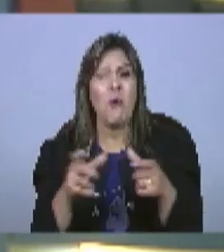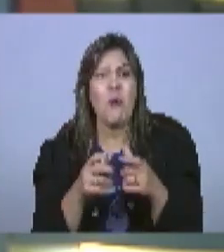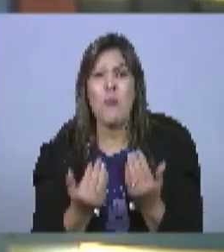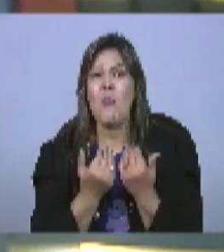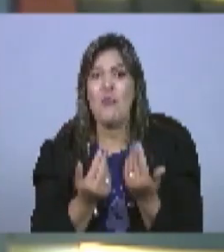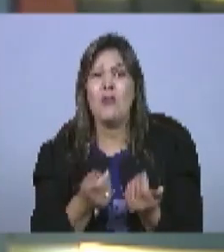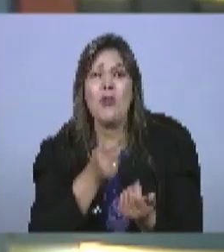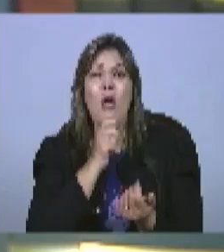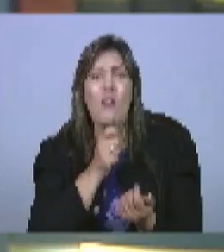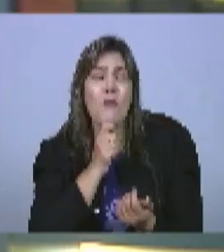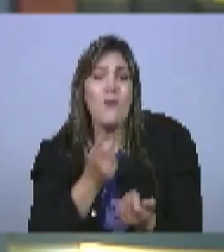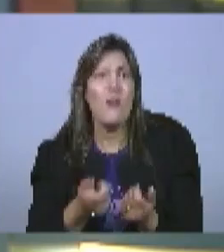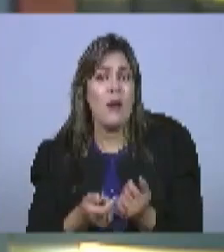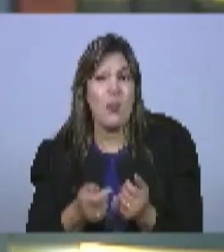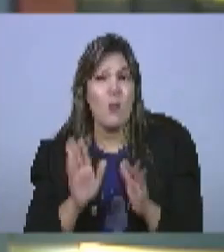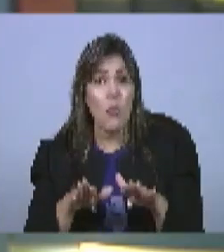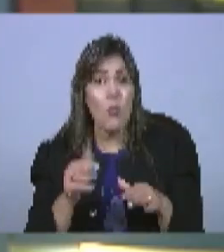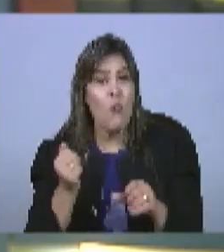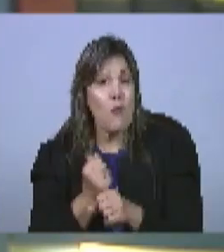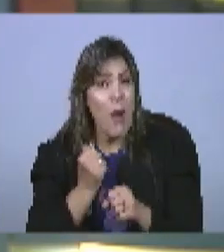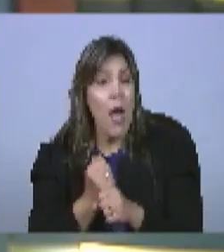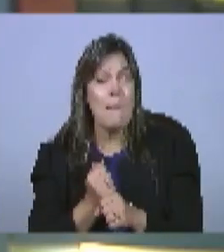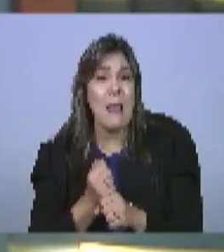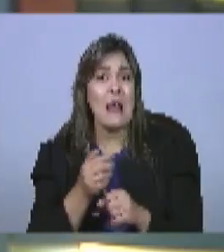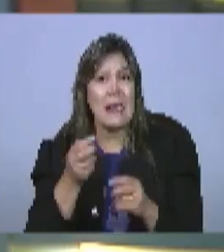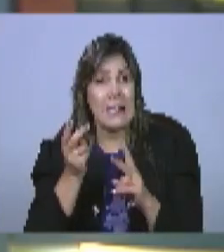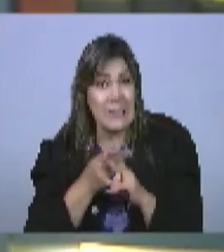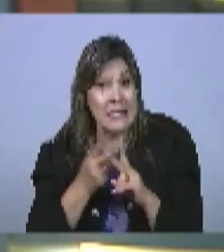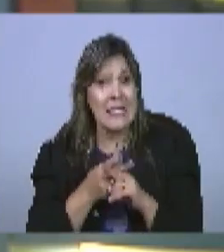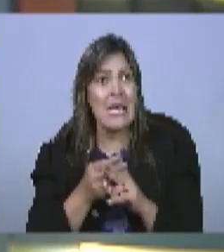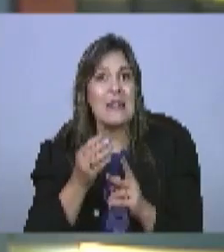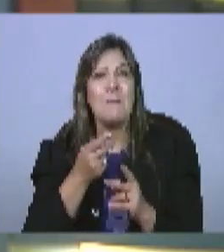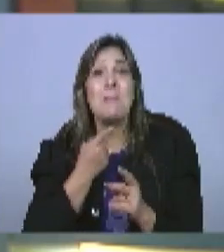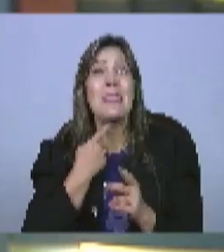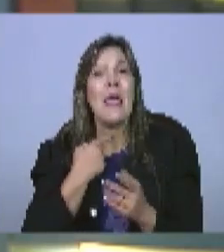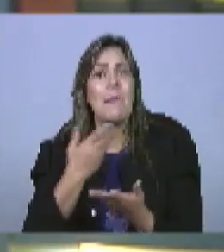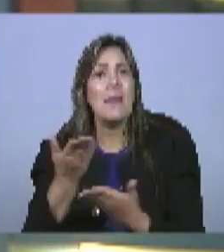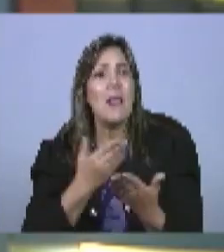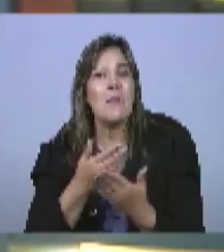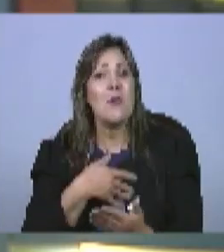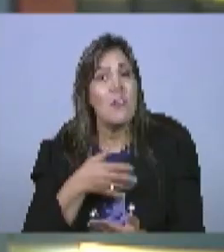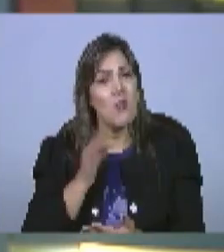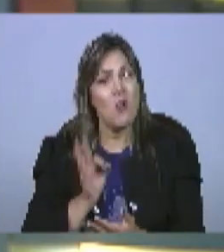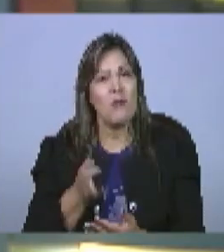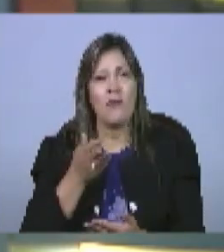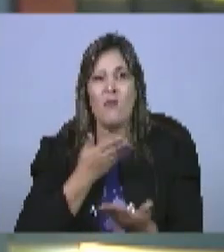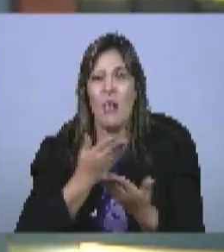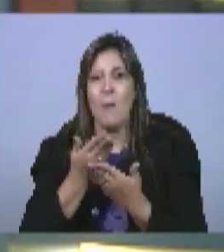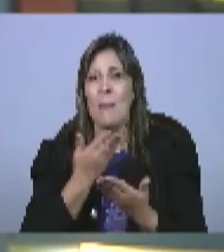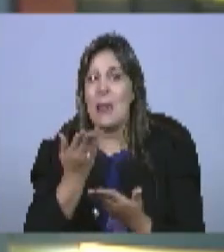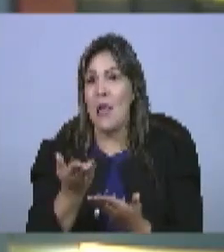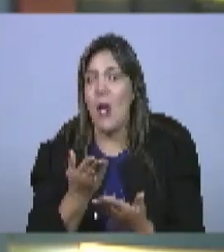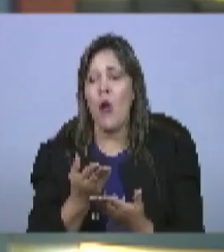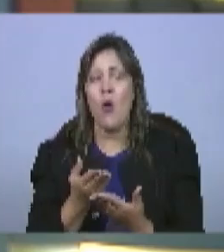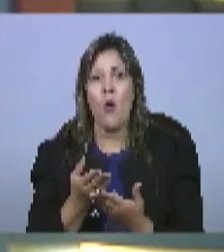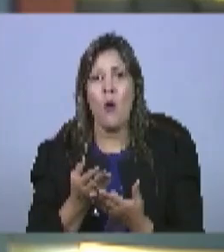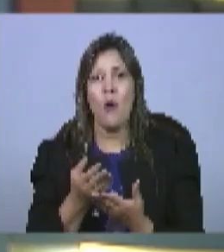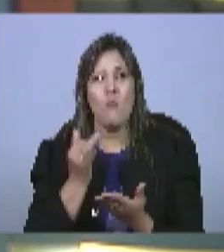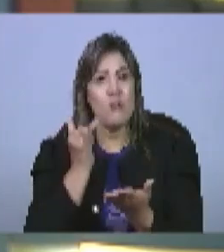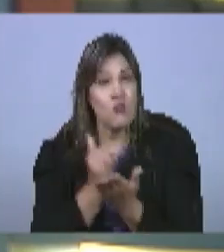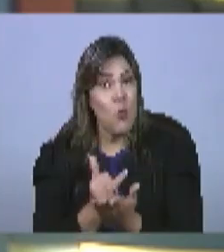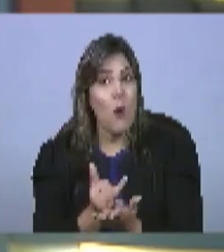ويضعف ايضا من وجودك في عملك الناس دايما تحب تتعامل مع شخص تثق في كلامه يعتمد